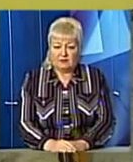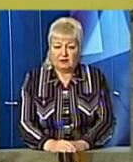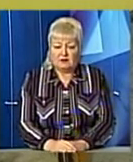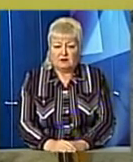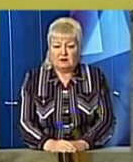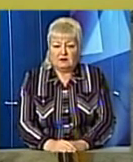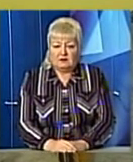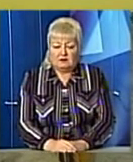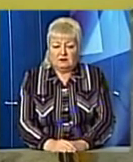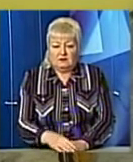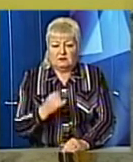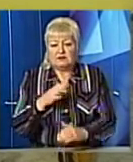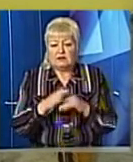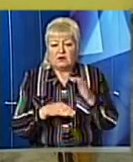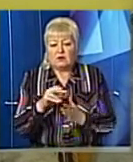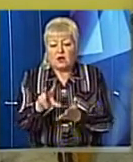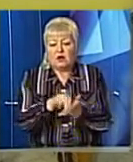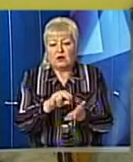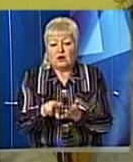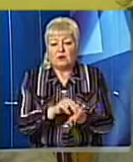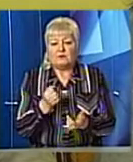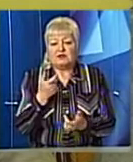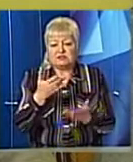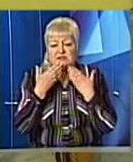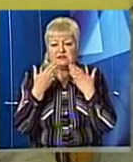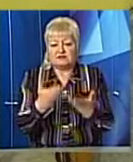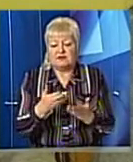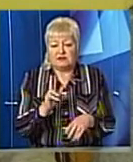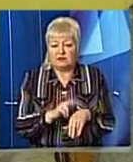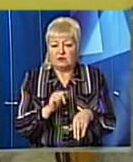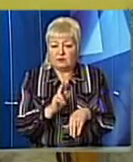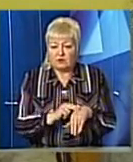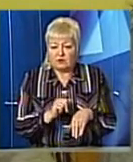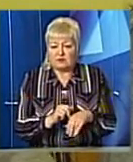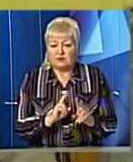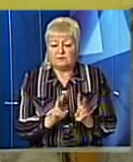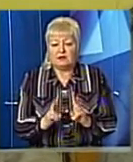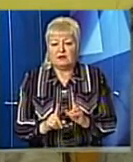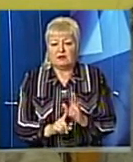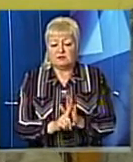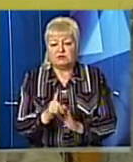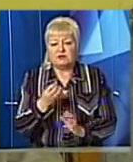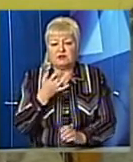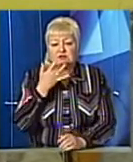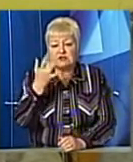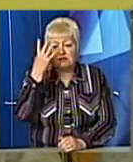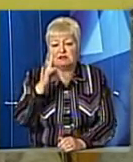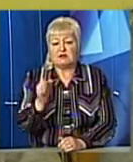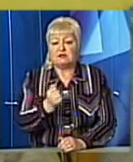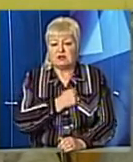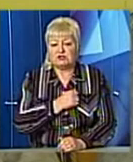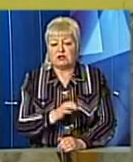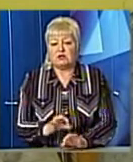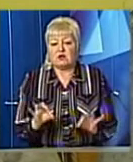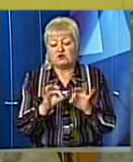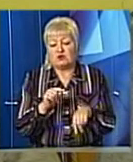Маємо на руках копії чисельних звернень до правоохоронних органів, які починаються ще з літа, але, на жаль, жодної